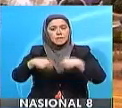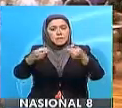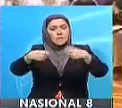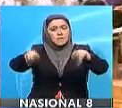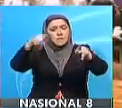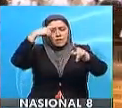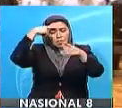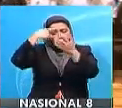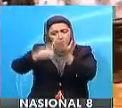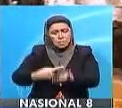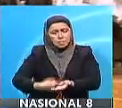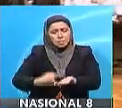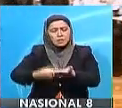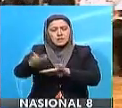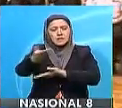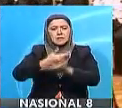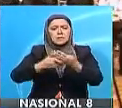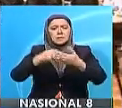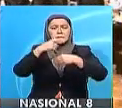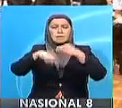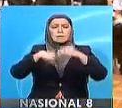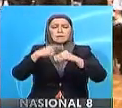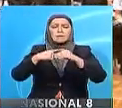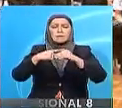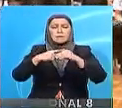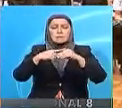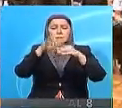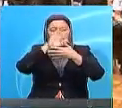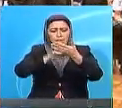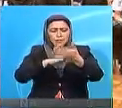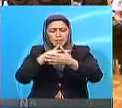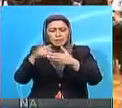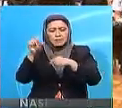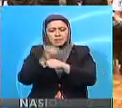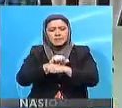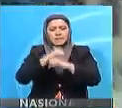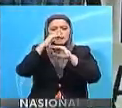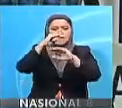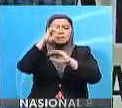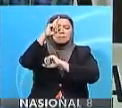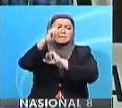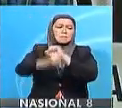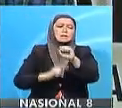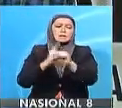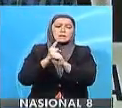membincangkan mengenai perancangan gerak kerja dalam tempoh setahun Dian dengan kilahan